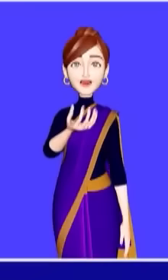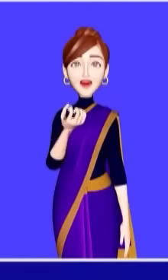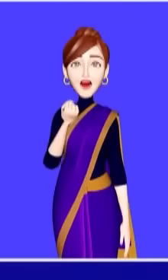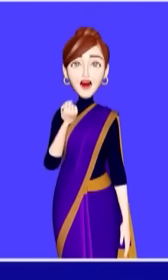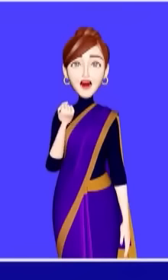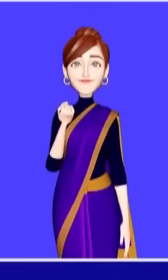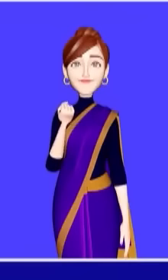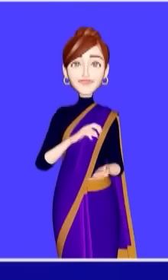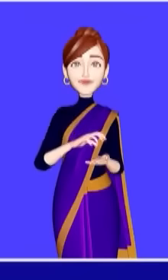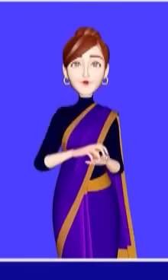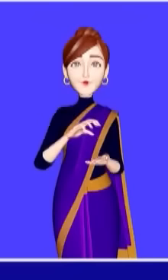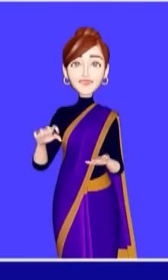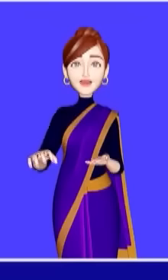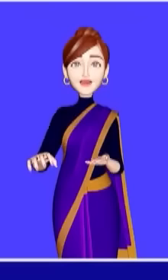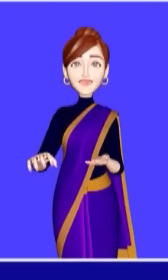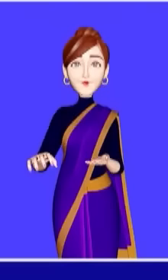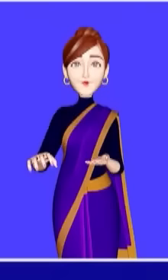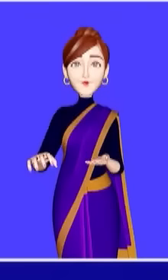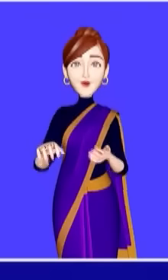में कंटेंट पर भी